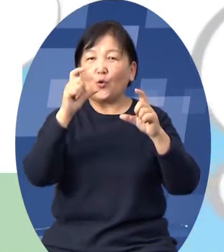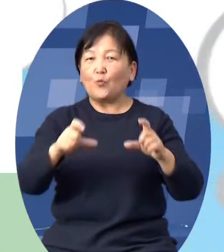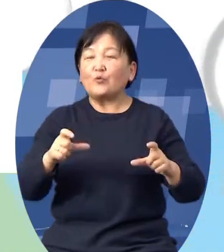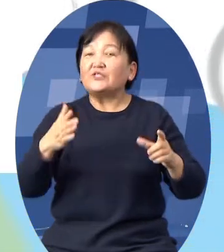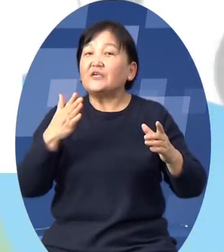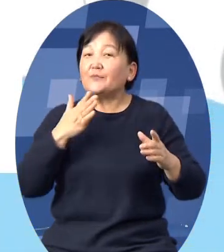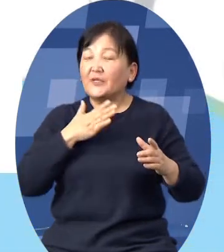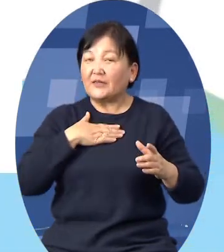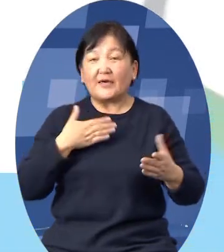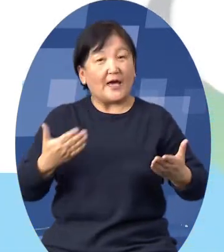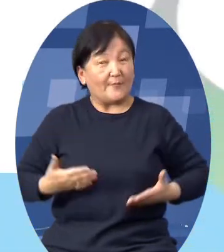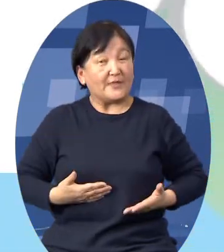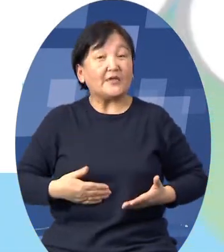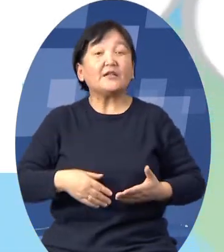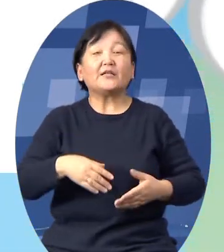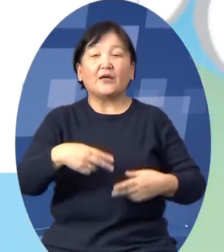хүмүүс бидэнд тустай.